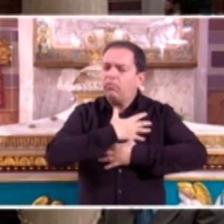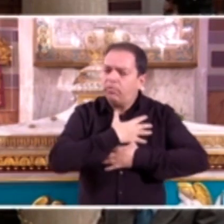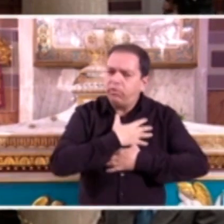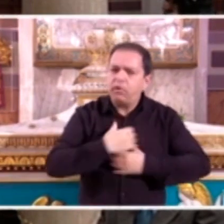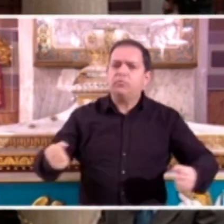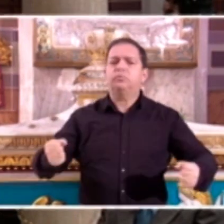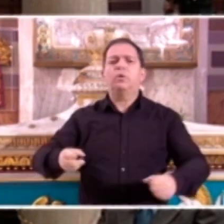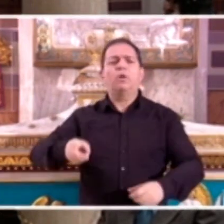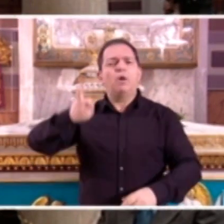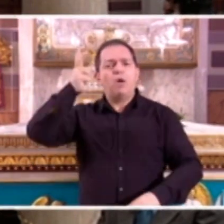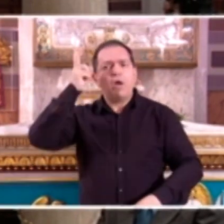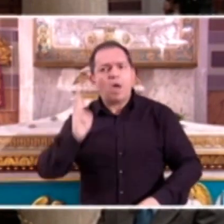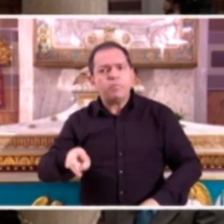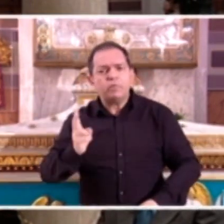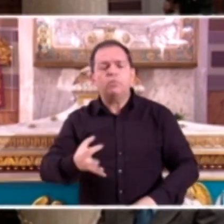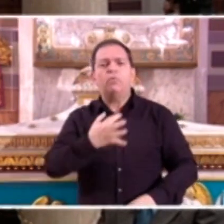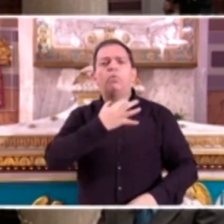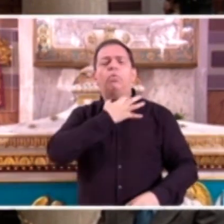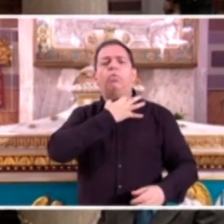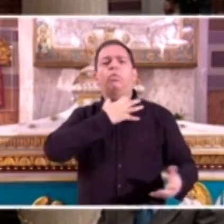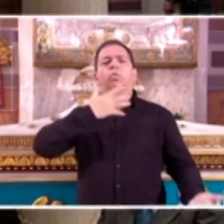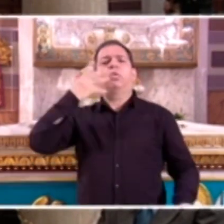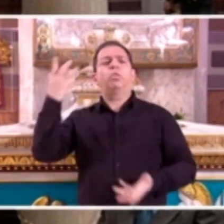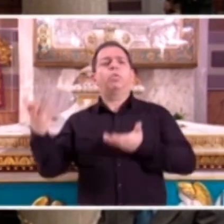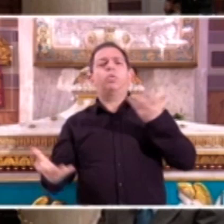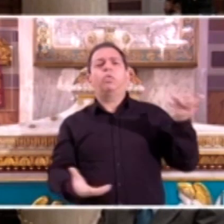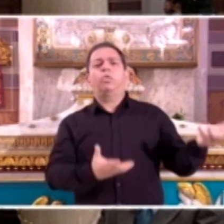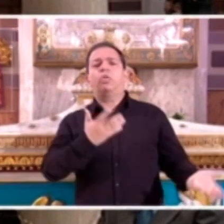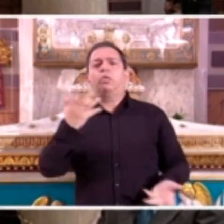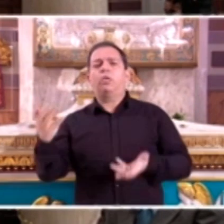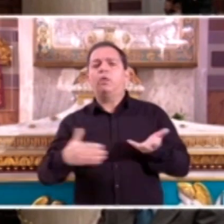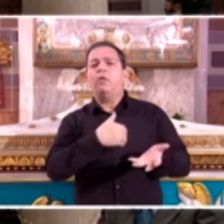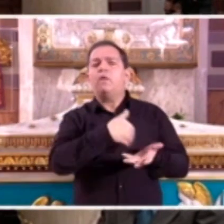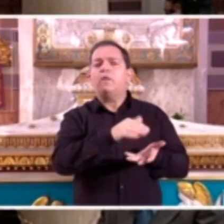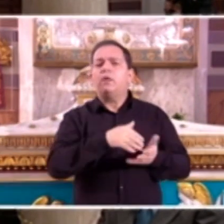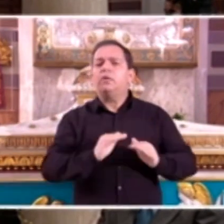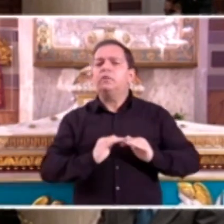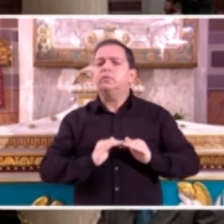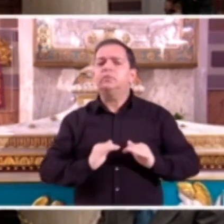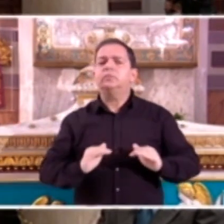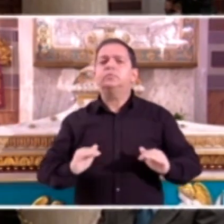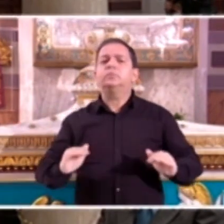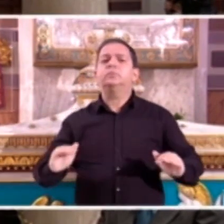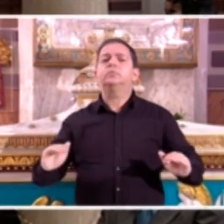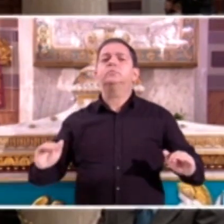θλίψεως, οργής, κινδύνου και αναγκής, Κυρίου